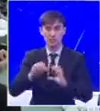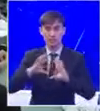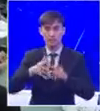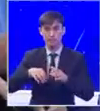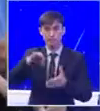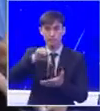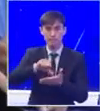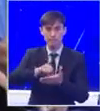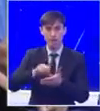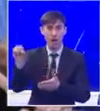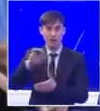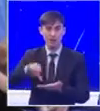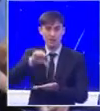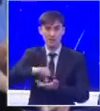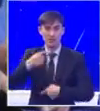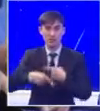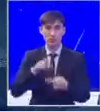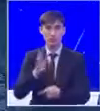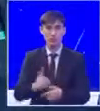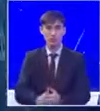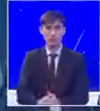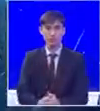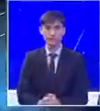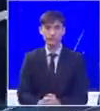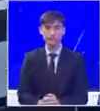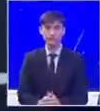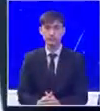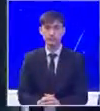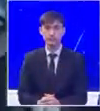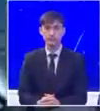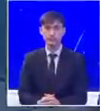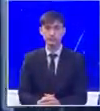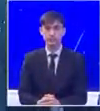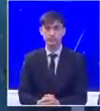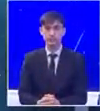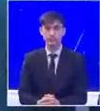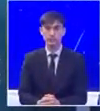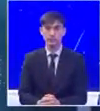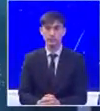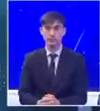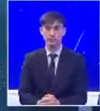біріншілігінің іріктеу турниріне қатысатын болады. Жарқын Нұрланұлы, Ғабит Қабдырахманов, Жетісу телеарнасы.